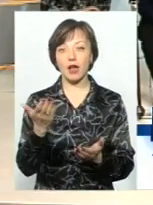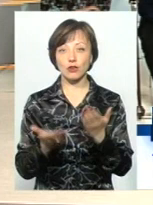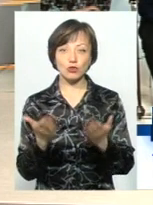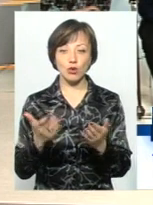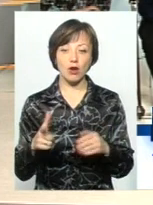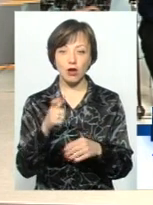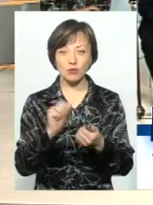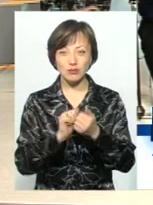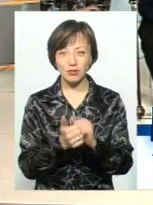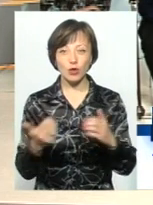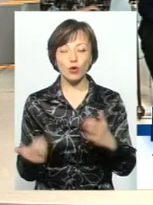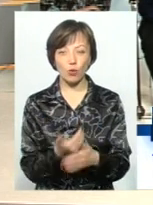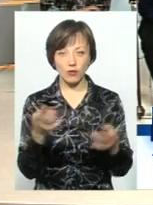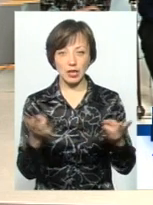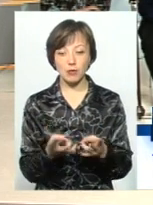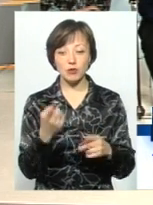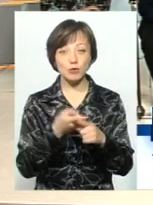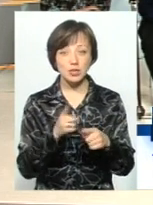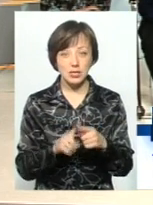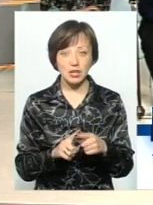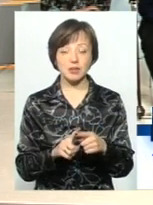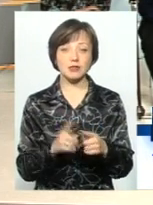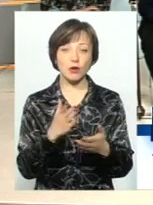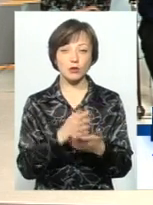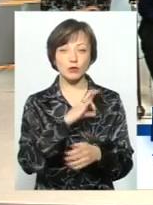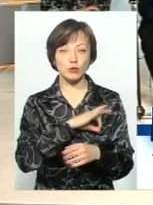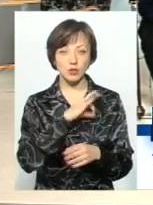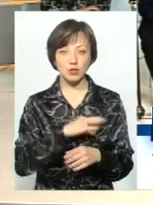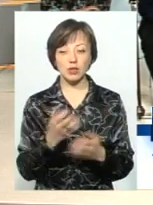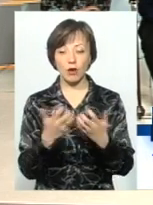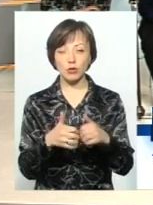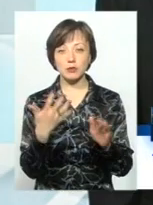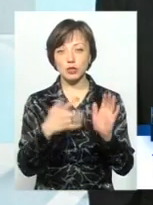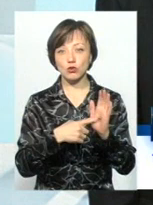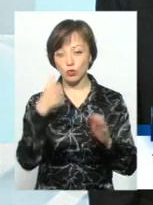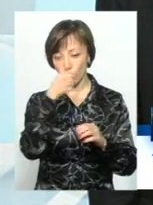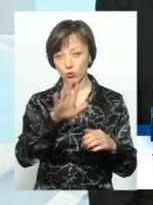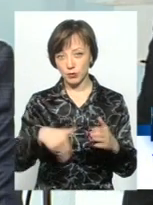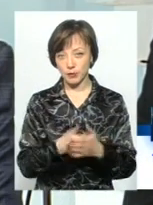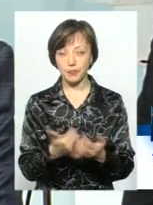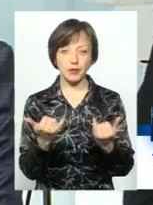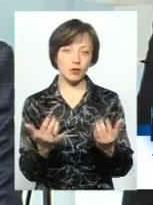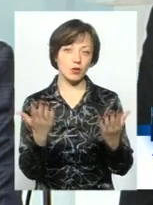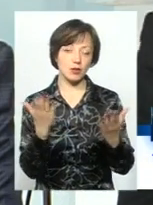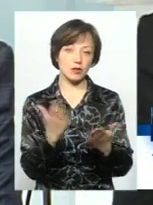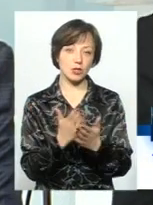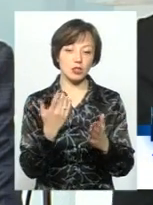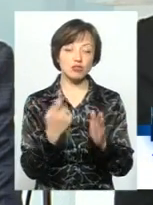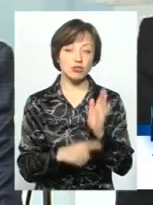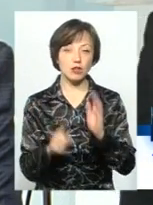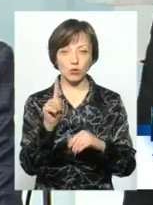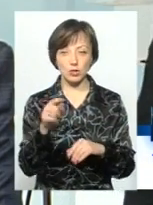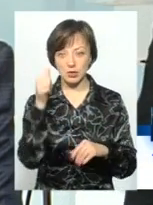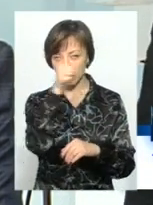що ми могли його замінити на нові, тому що воно знаходиться в експлуатації, рахуйте, з 56-го року, а сьогодні знаходиться вже 61 рік з